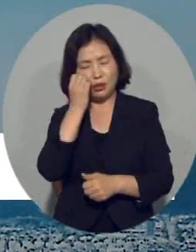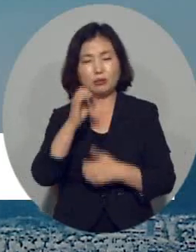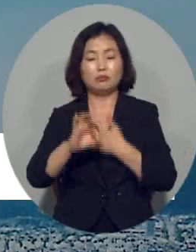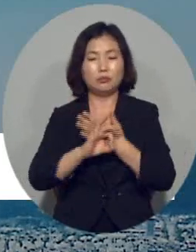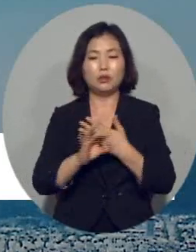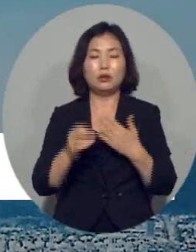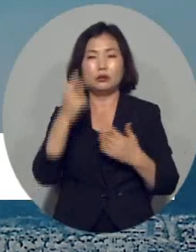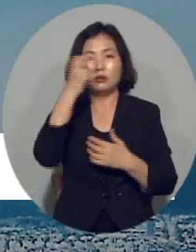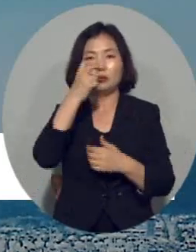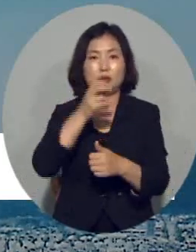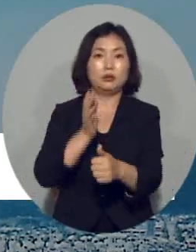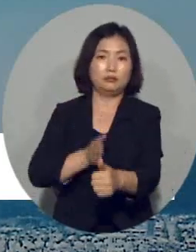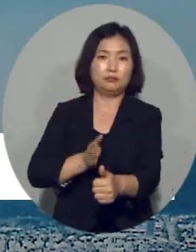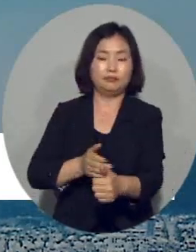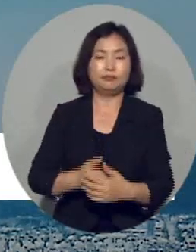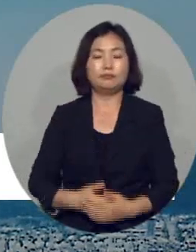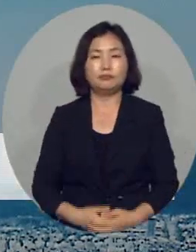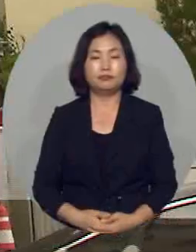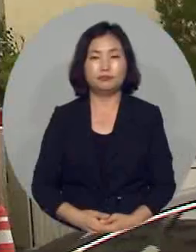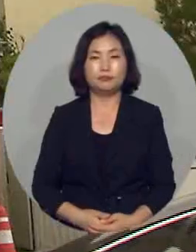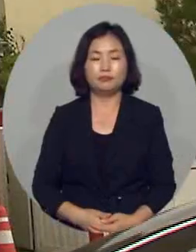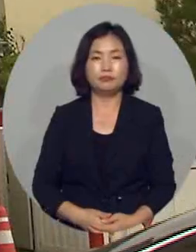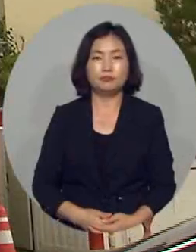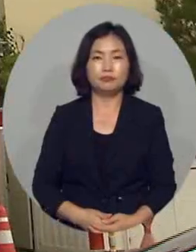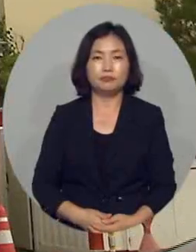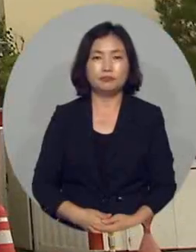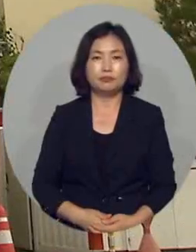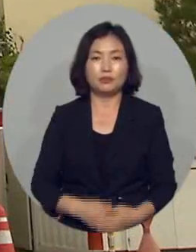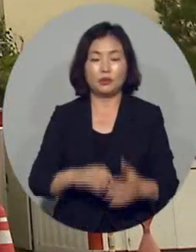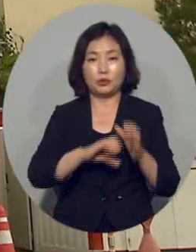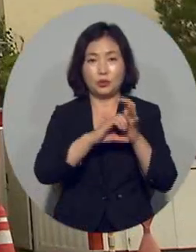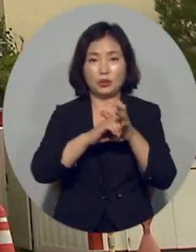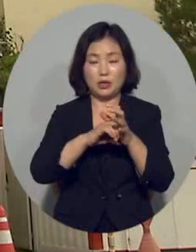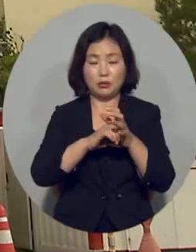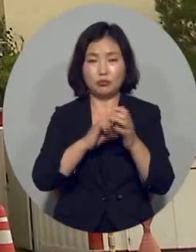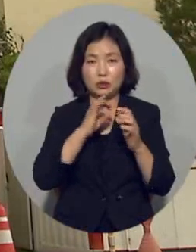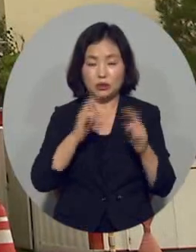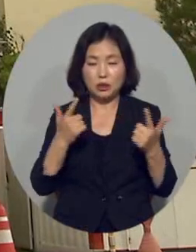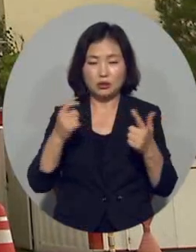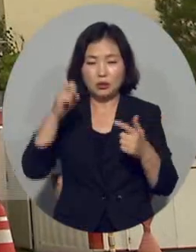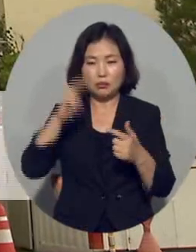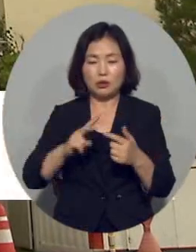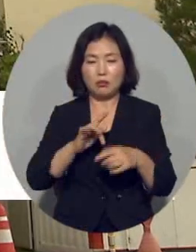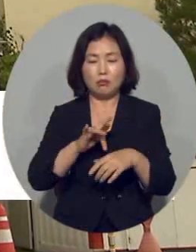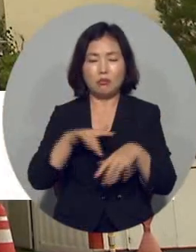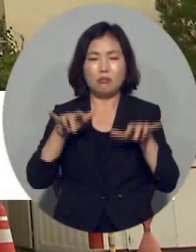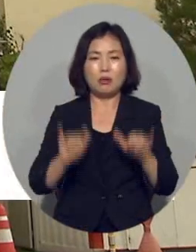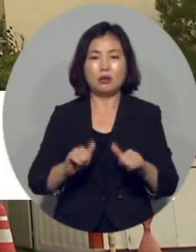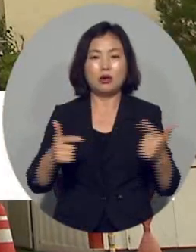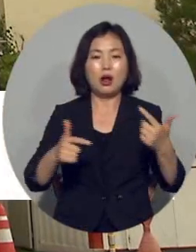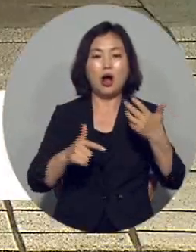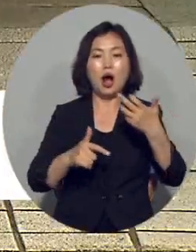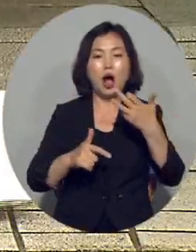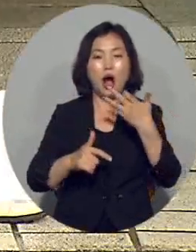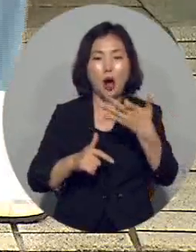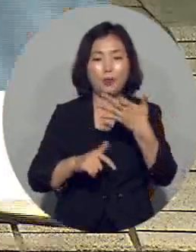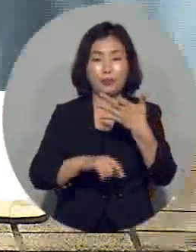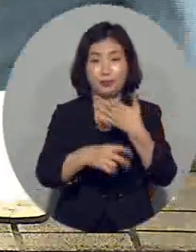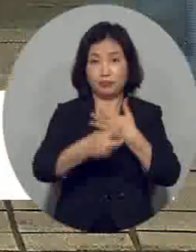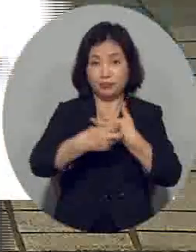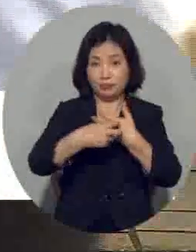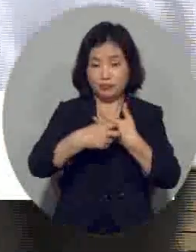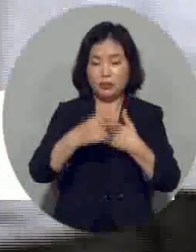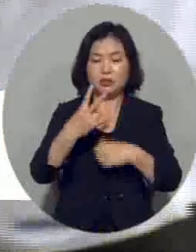검사를 받으시기를 권장드립니다 프로나 일 그만 합니다 갑작스러운 상황에 대비해 에러 업계 응급의료기관 은